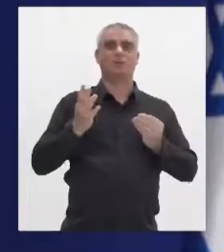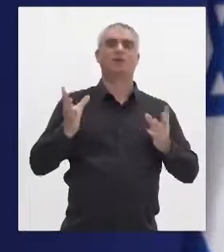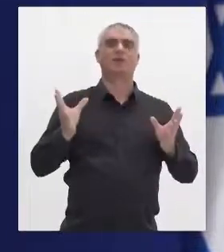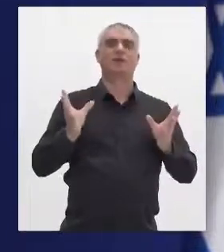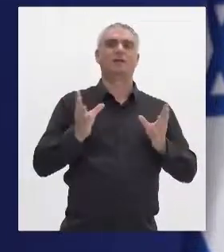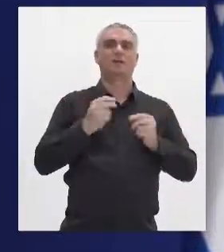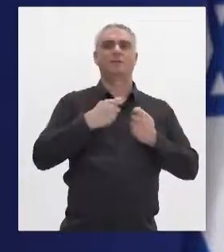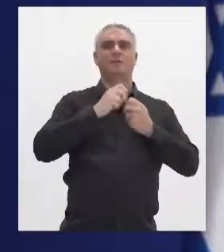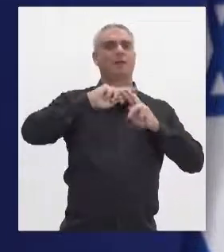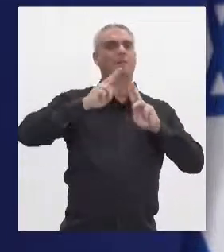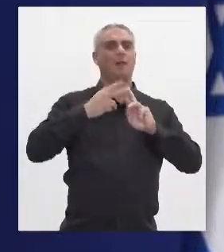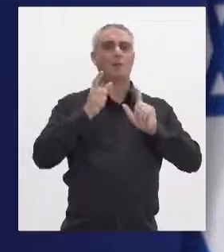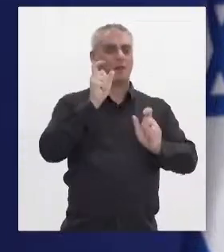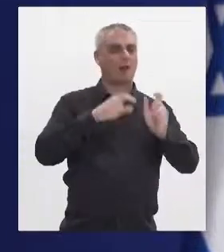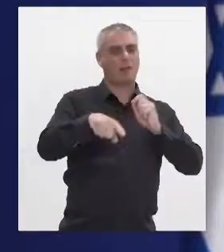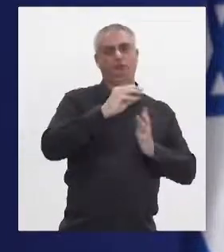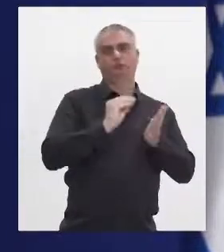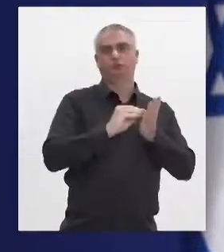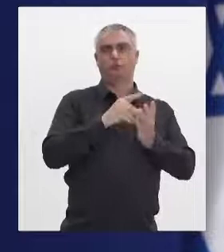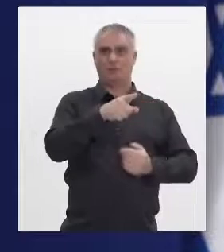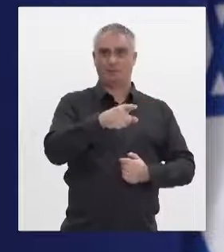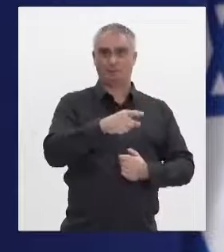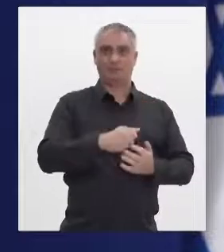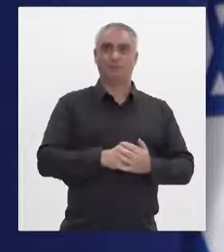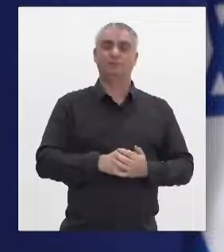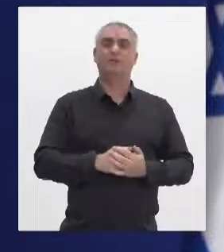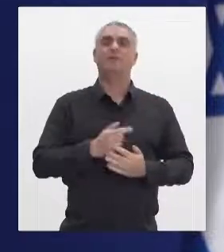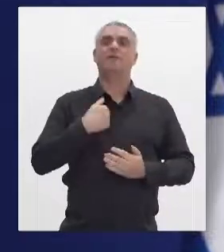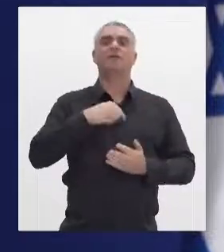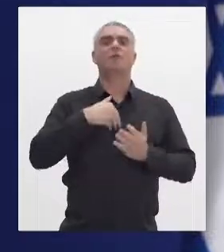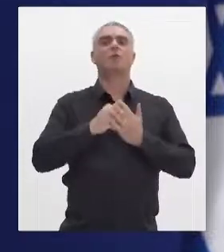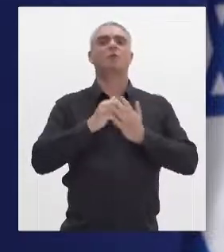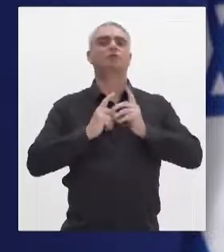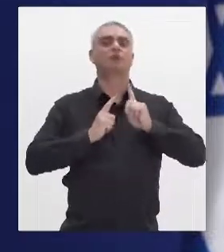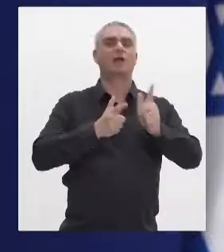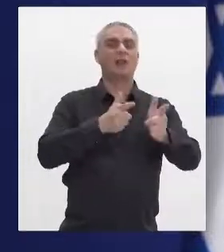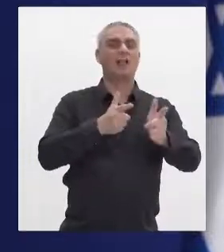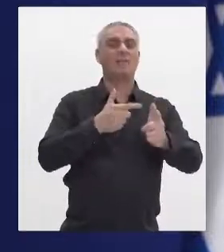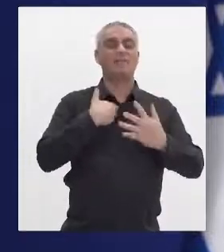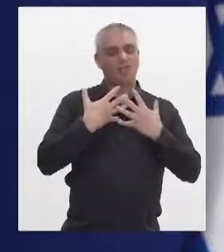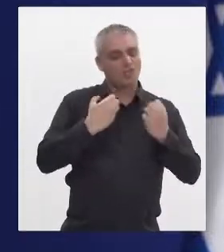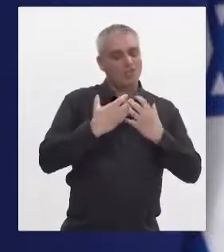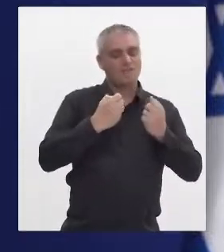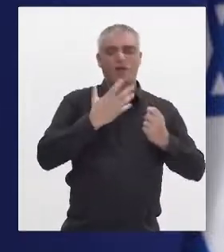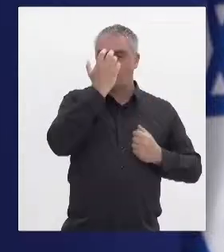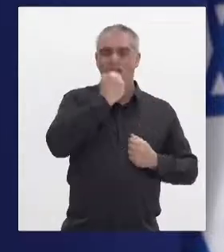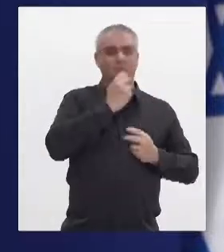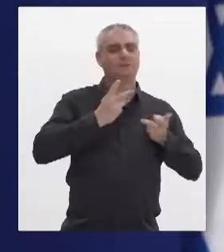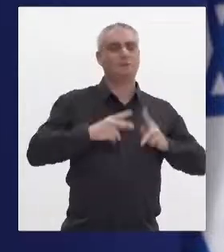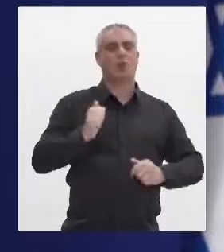בינלאומיים לאוכלוסייה הזקוקה לכך לצד זאת נמשיך להילחם ולפרק את חמס מיכולותיו